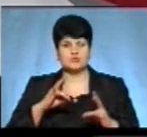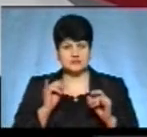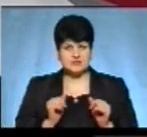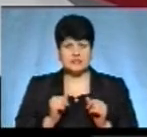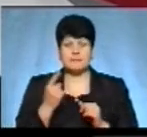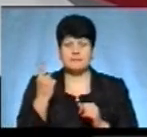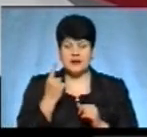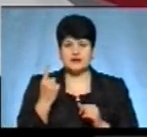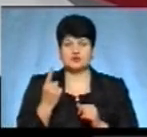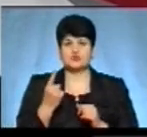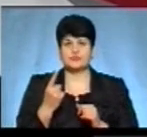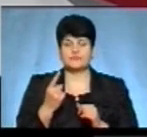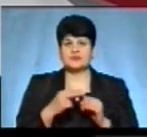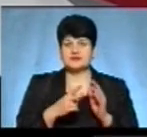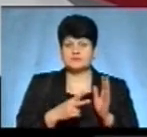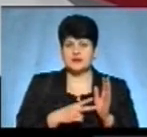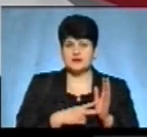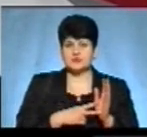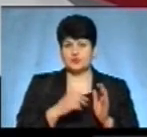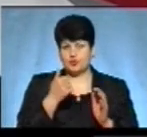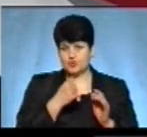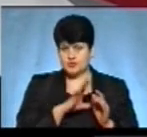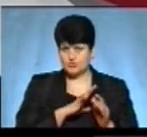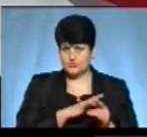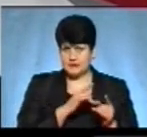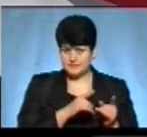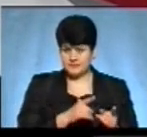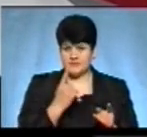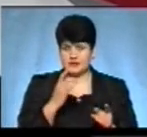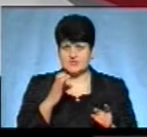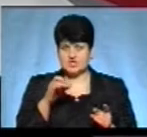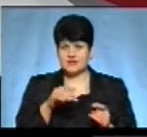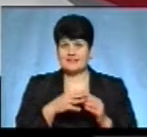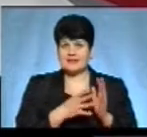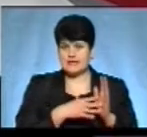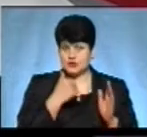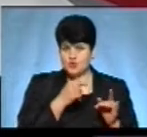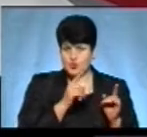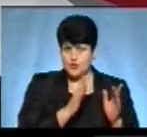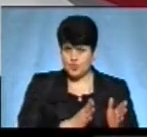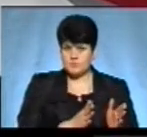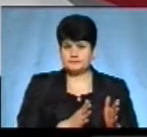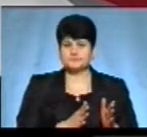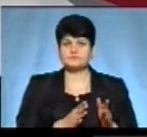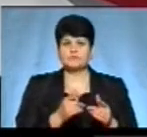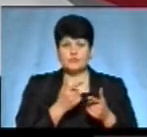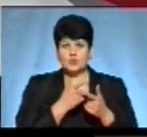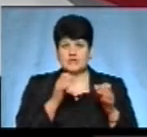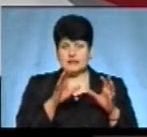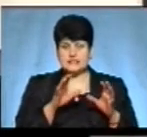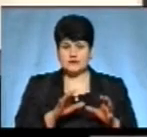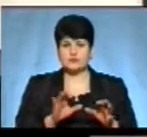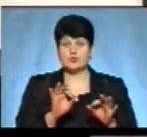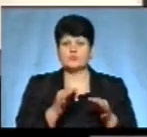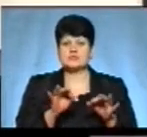спершу в 17-18 роках, так? Навіть 1 січня 19-го року директорія проголосила закон про